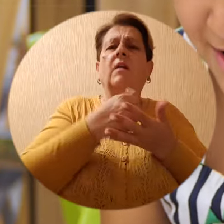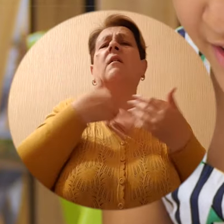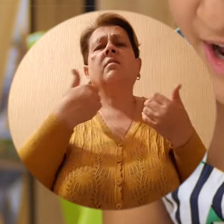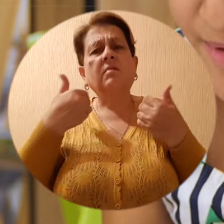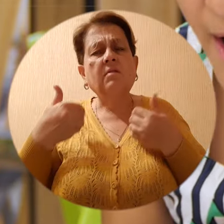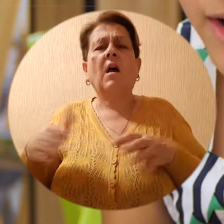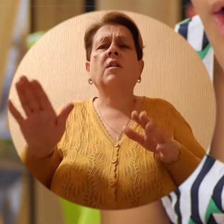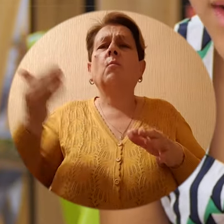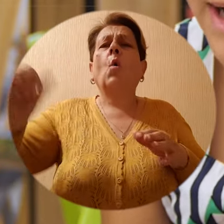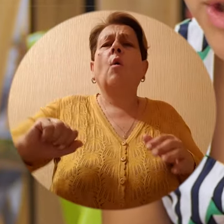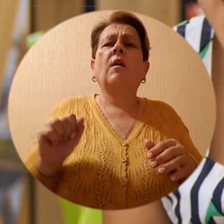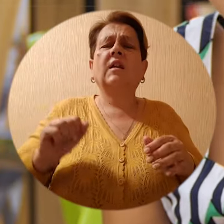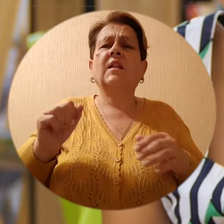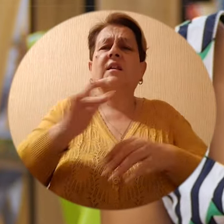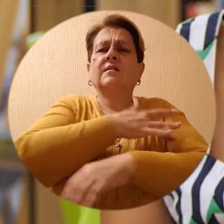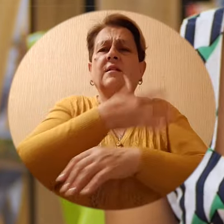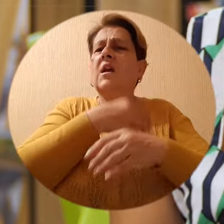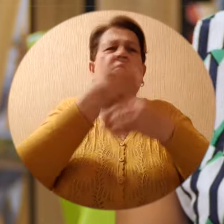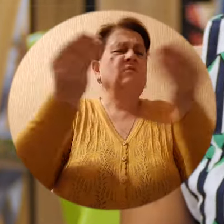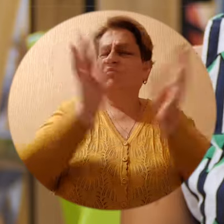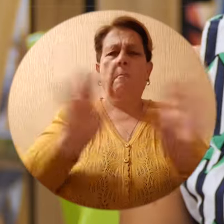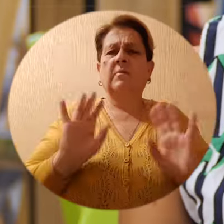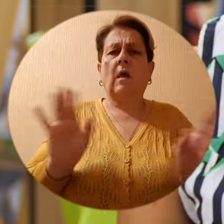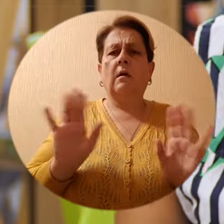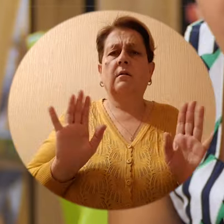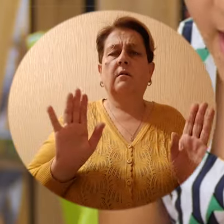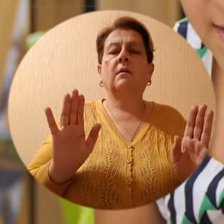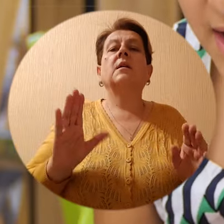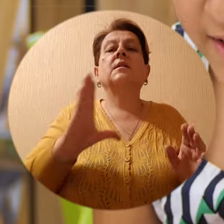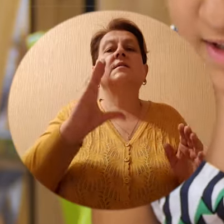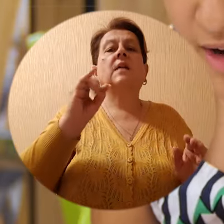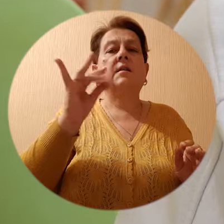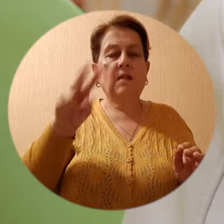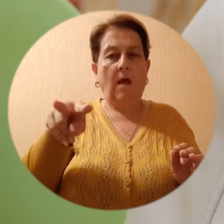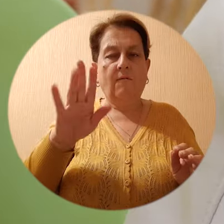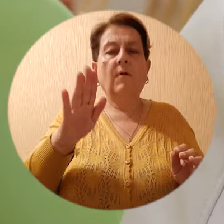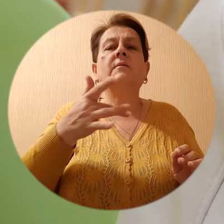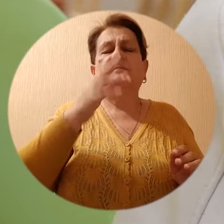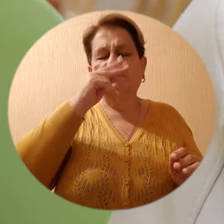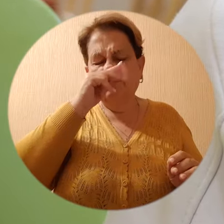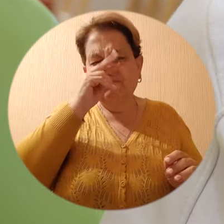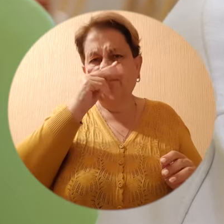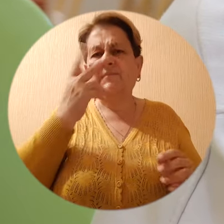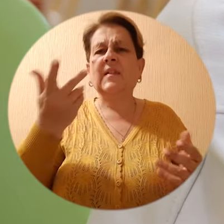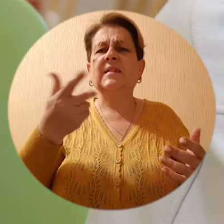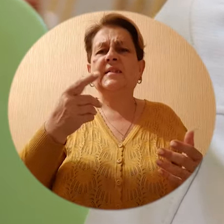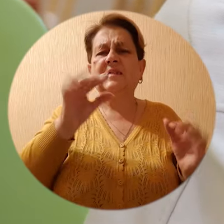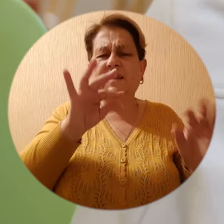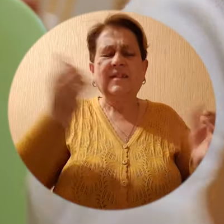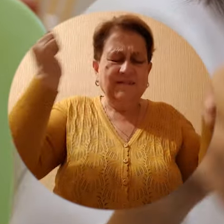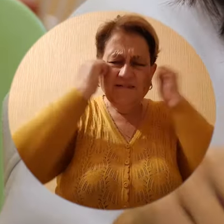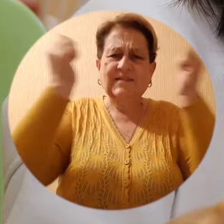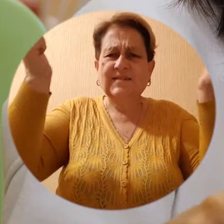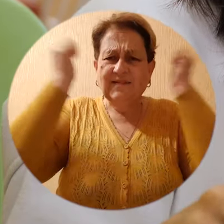կհավաքեմ, կտանեմ, քո ընկեր մշակների համար բան չեմ թողնի։ Ստանիսլավը զղջաց իր արածի համար,